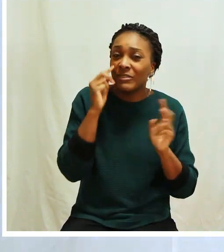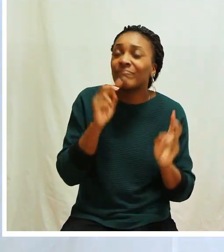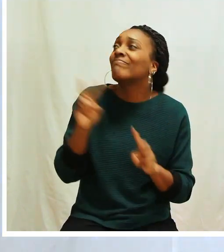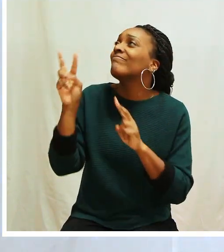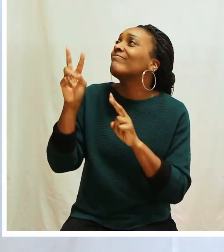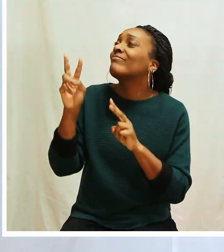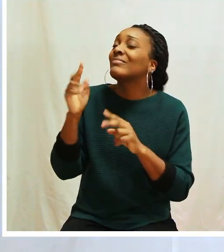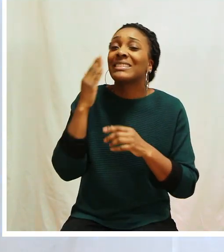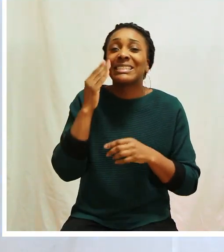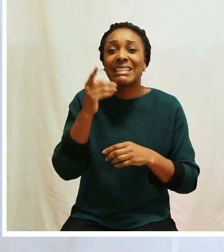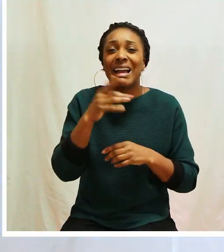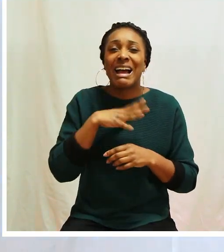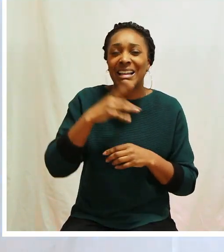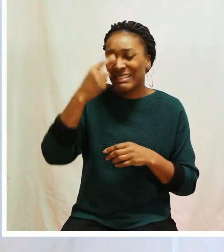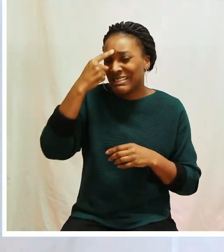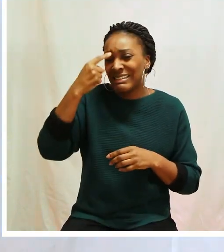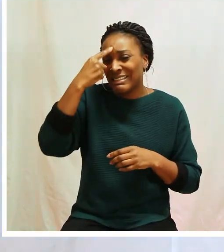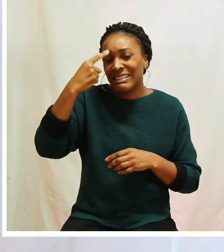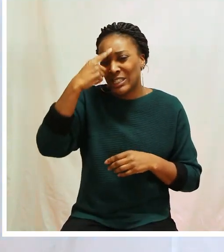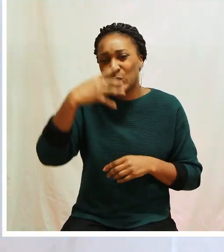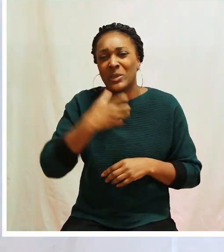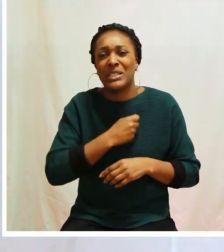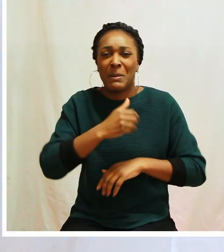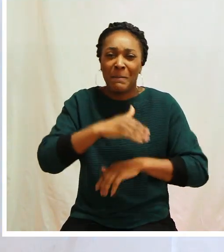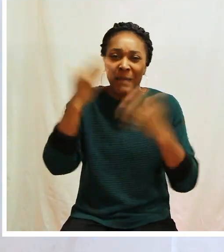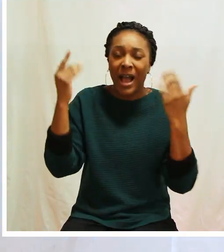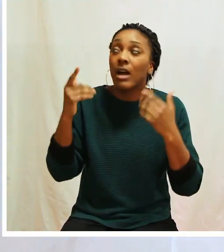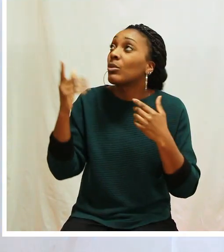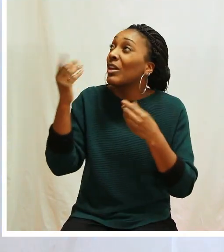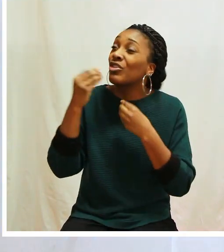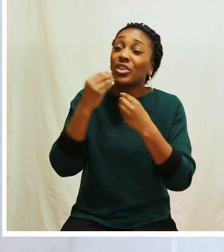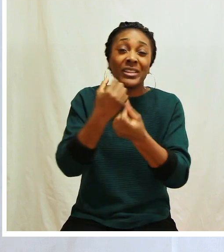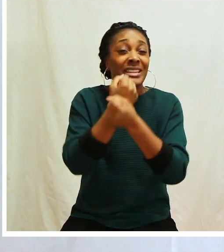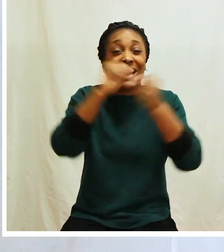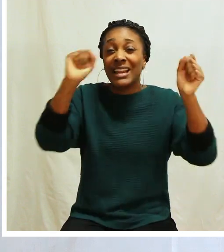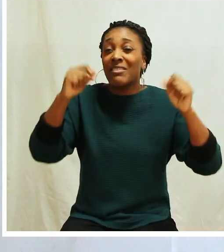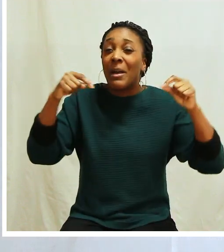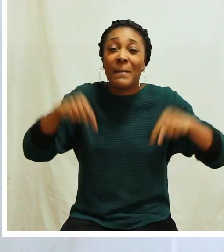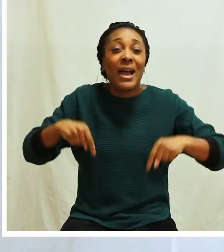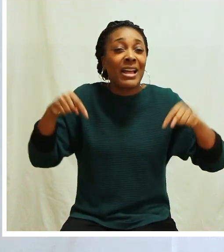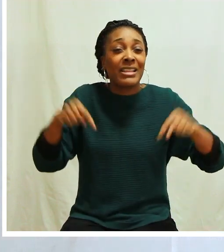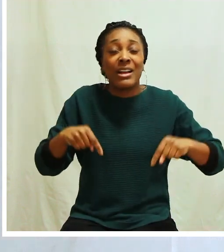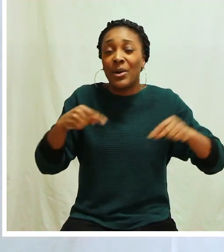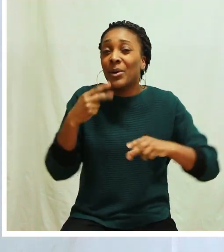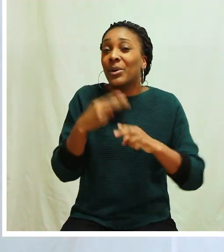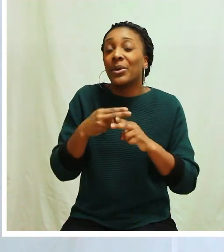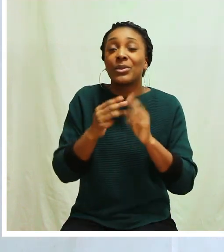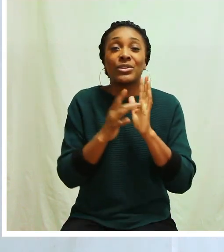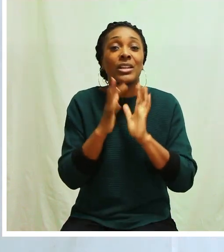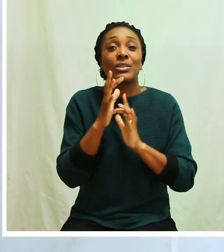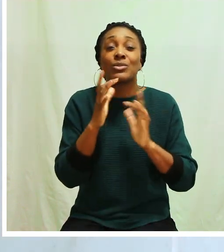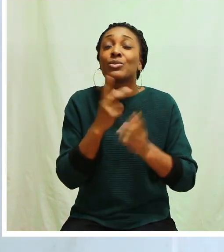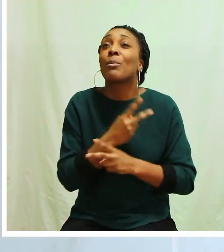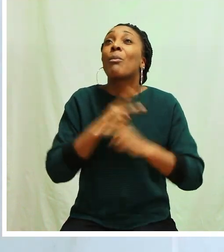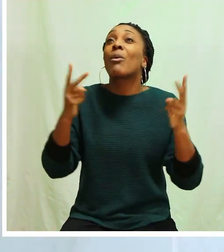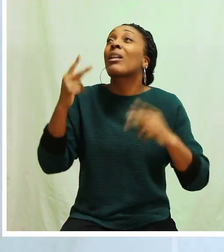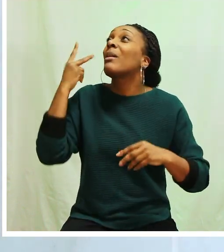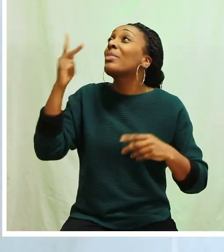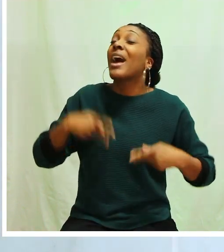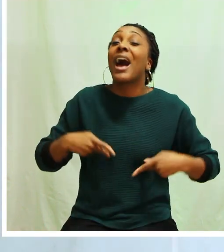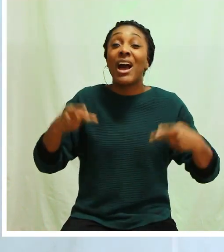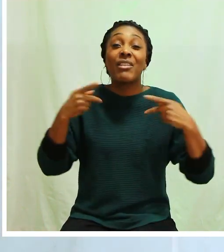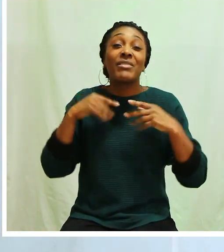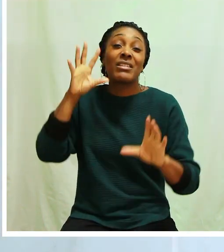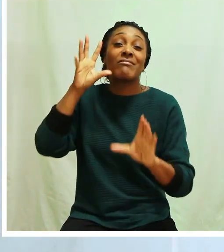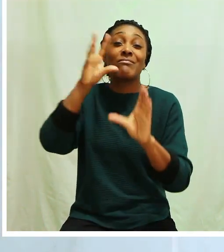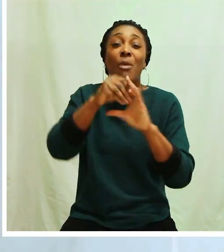par des pensées de suicide soient aujourd'hui déliés dans le nom de Jésus et soient délivrés, Seigneur. Je proclame ta vie et ta vie